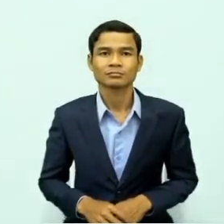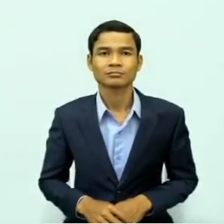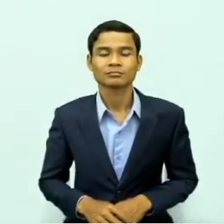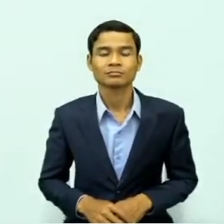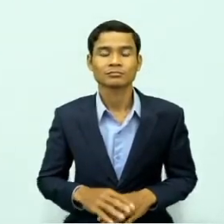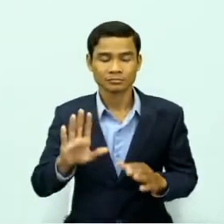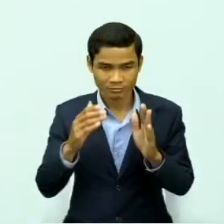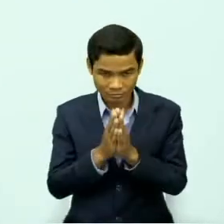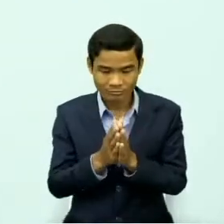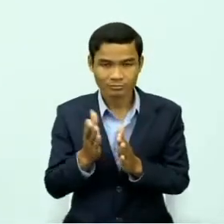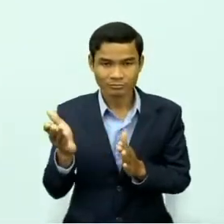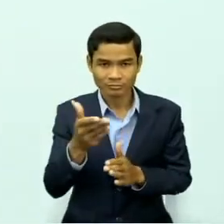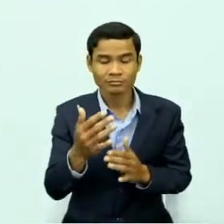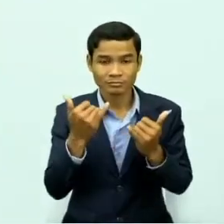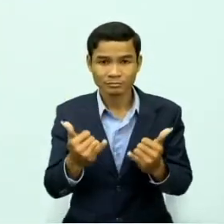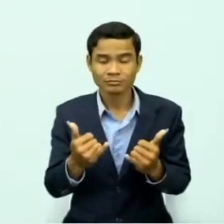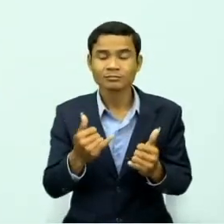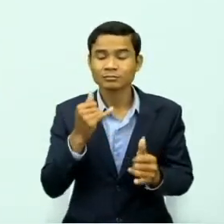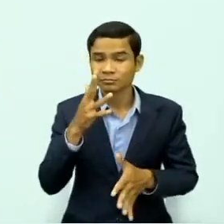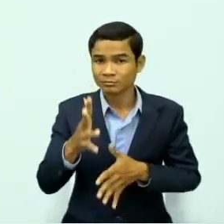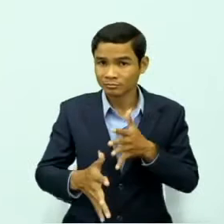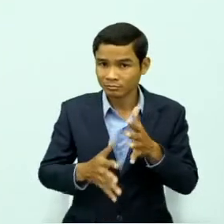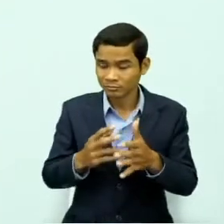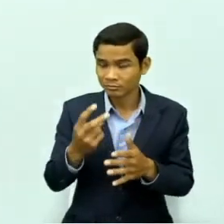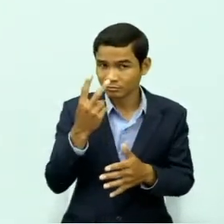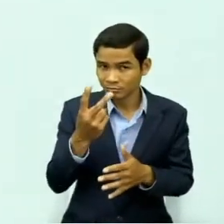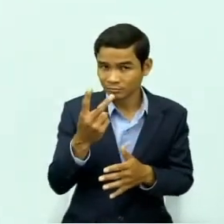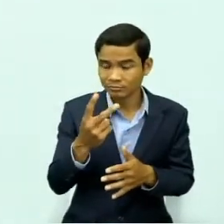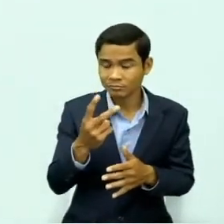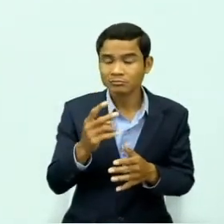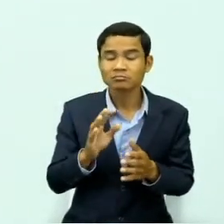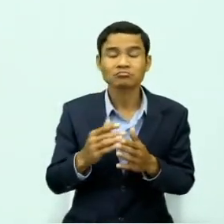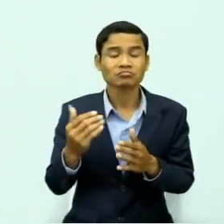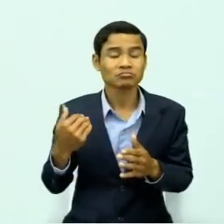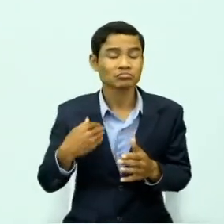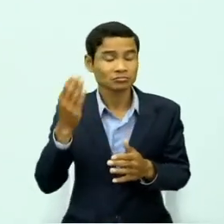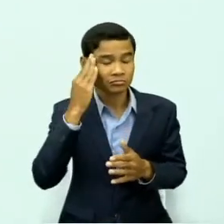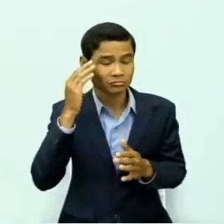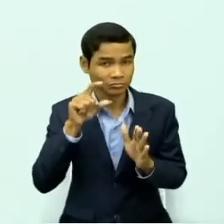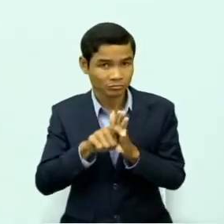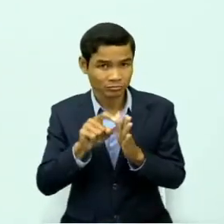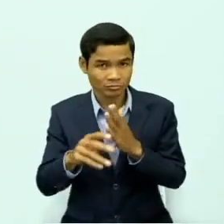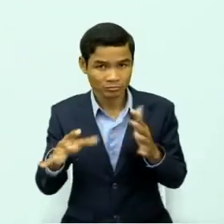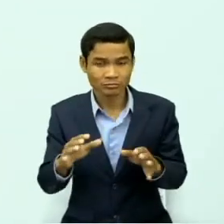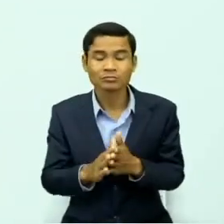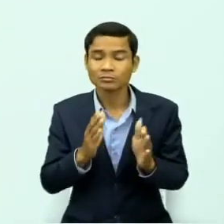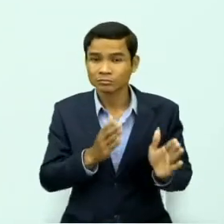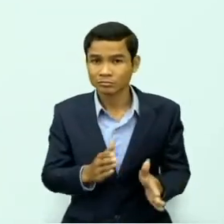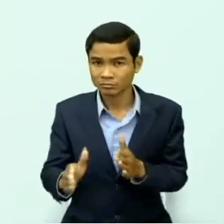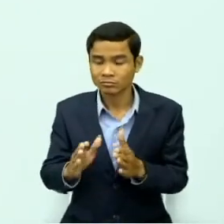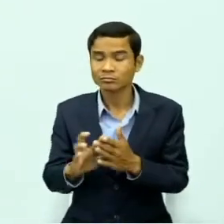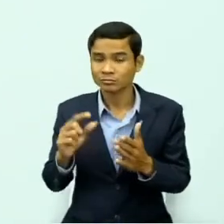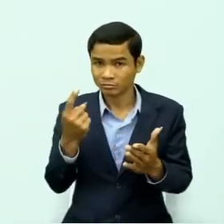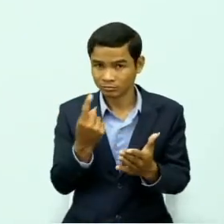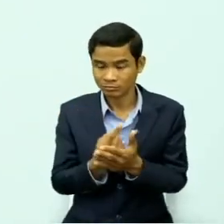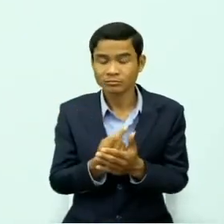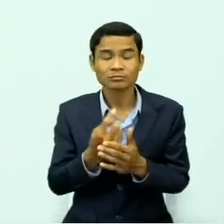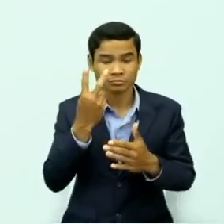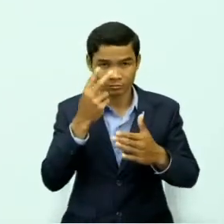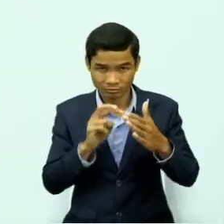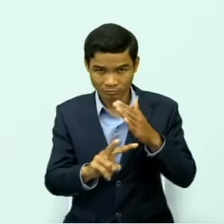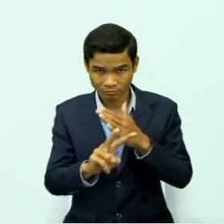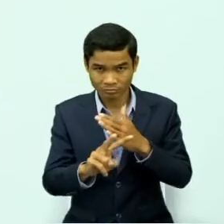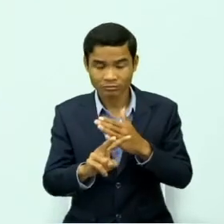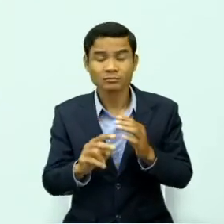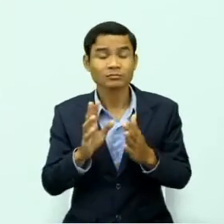chà ạ con hãy lấy dụng bàn khởi nhục phép hai cậu bạn bàn phí chùm nông trường con thằng ạ khní tìm khuôn cho rùm tốt tí